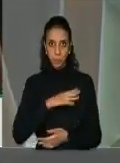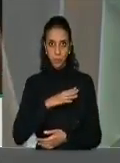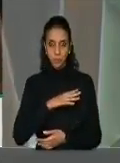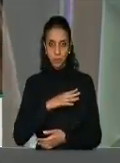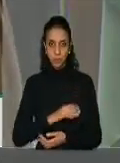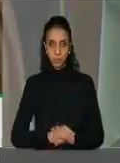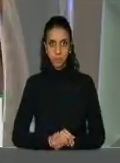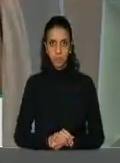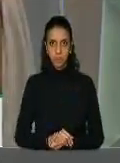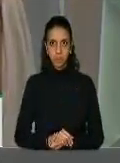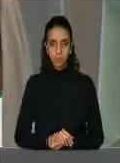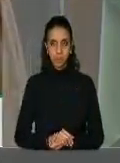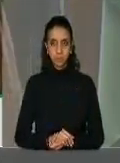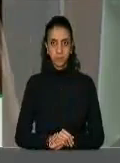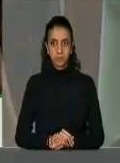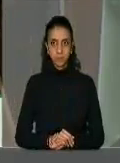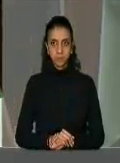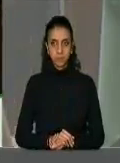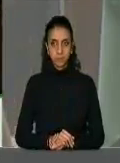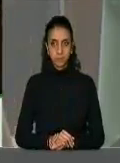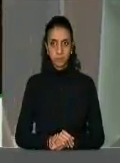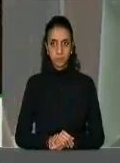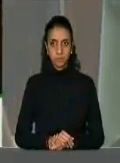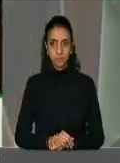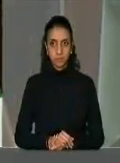في رحابه.